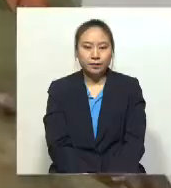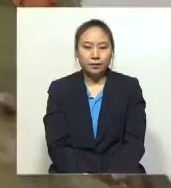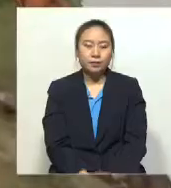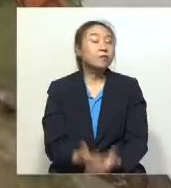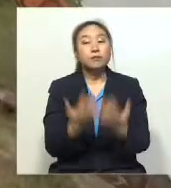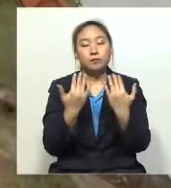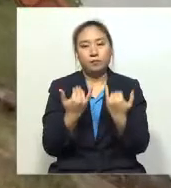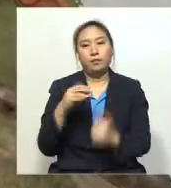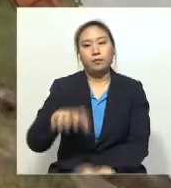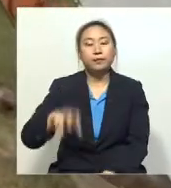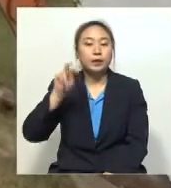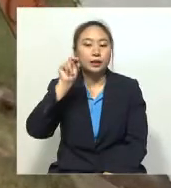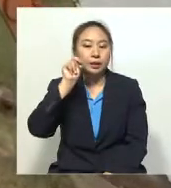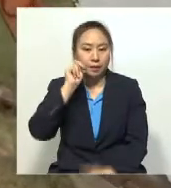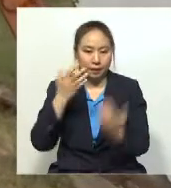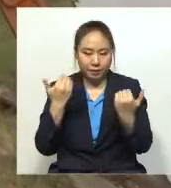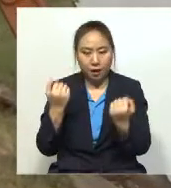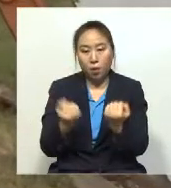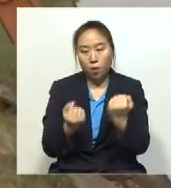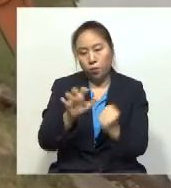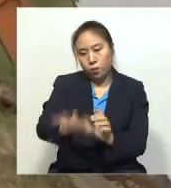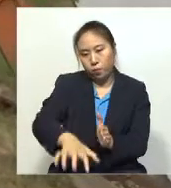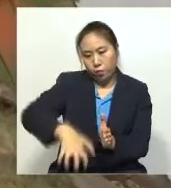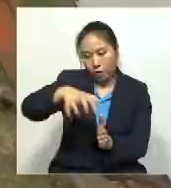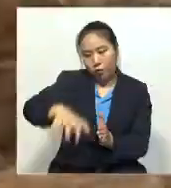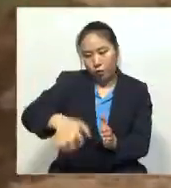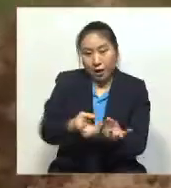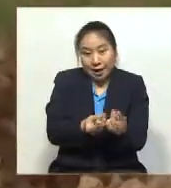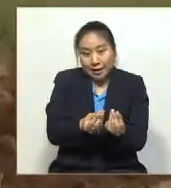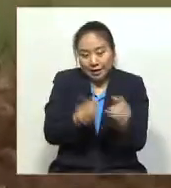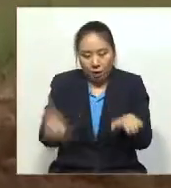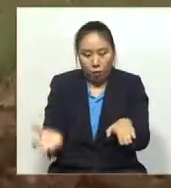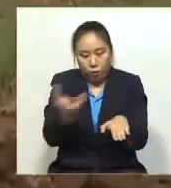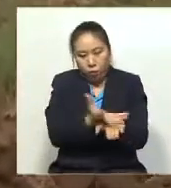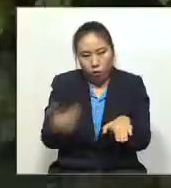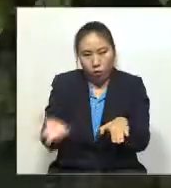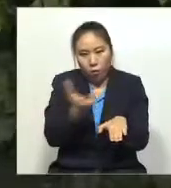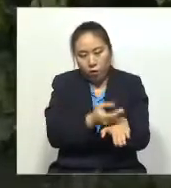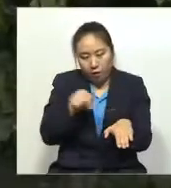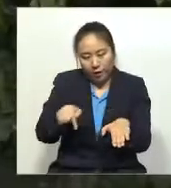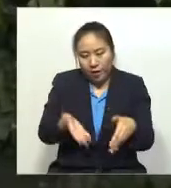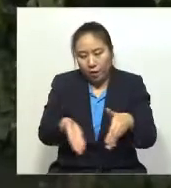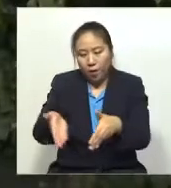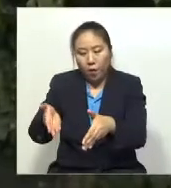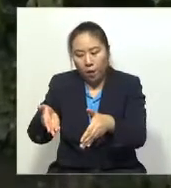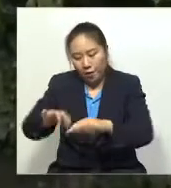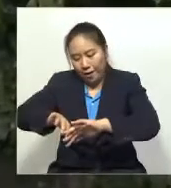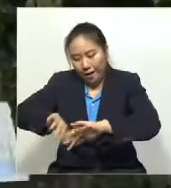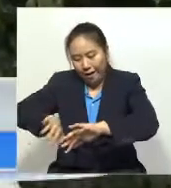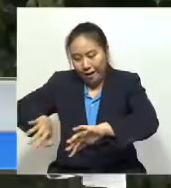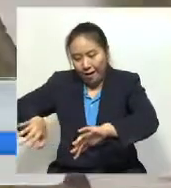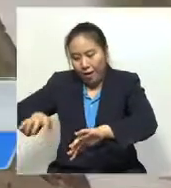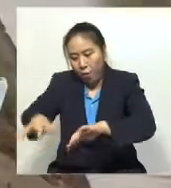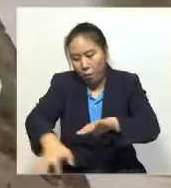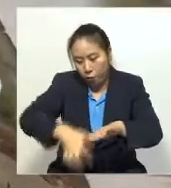โดยขณะนี้ค่ะกรมชลประทานกำลังใช้รถแบ็คโฮและรถบรรทุกขนดินเร่งขยายคลองชลประทานสายใหญ่3ขวา1ซึ่งเป็นคลองชล